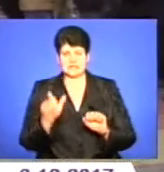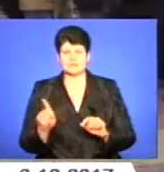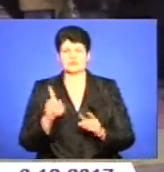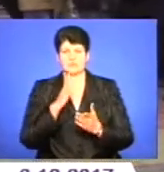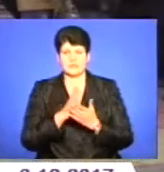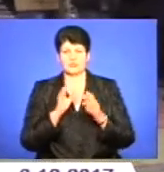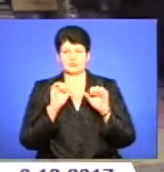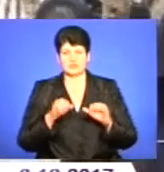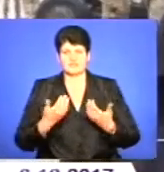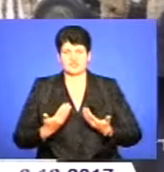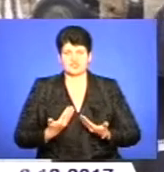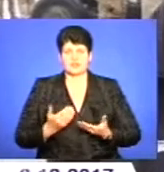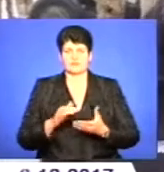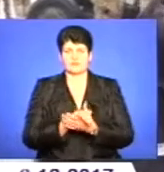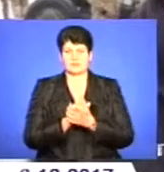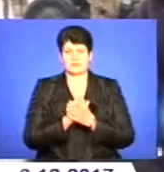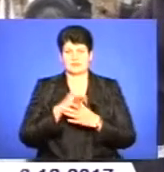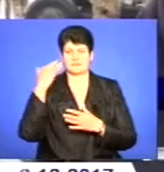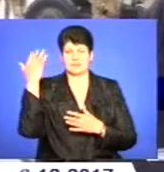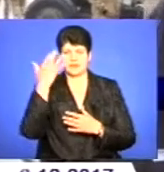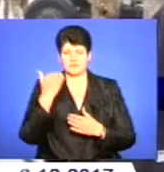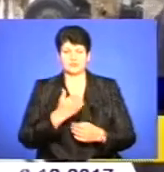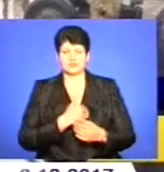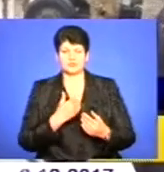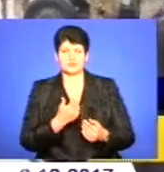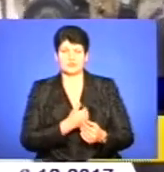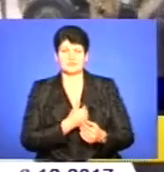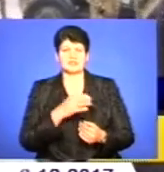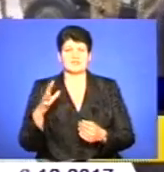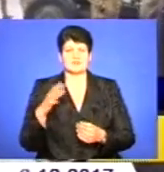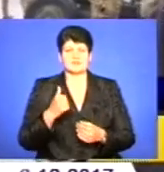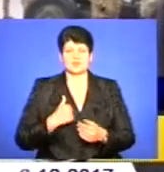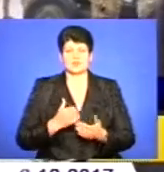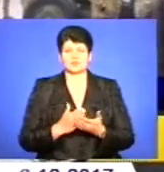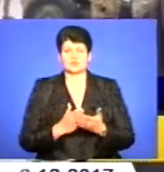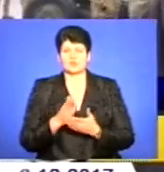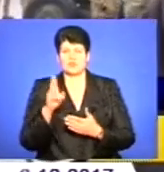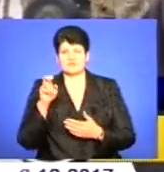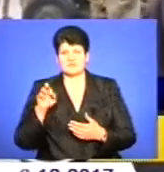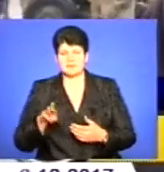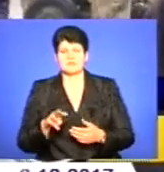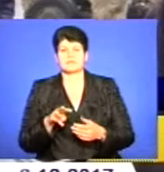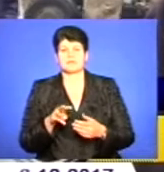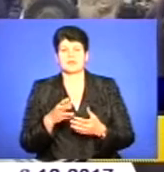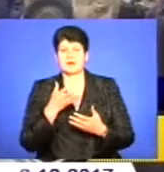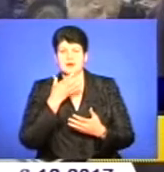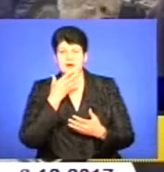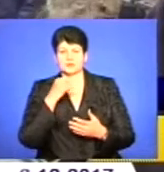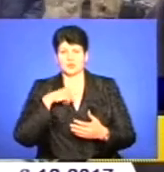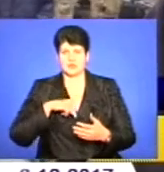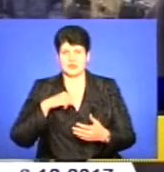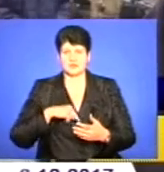можливість жити під мирним небом. Від себе ще раз хочу побажати всім військовослужбовцям гарного